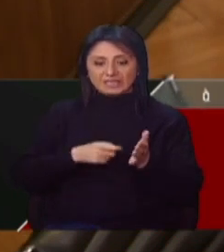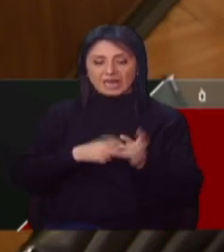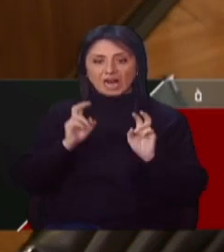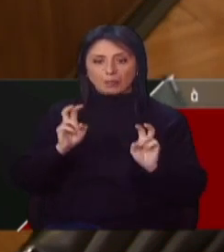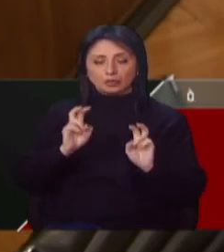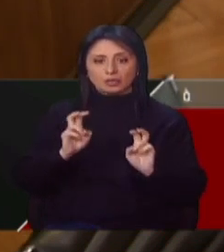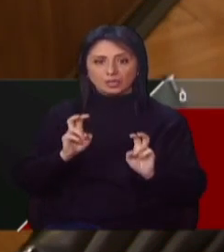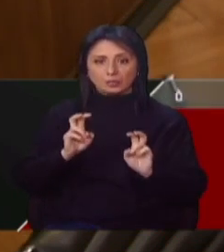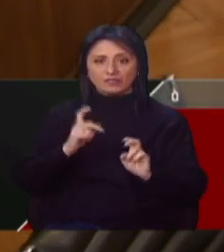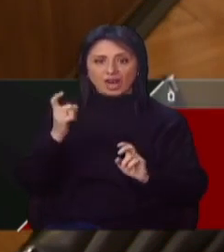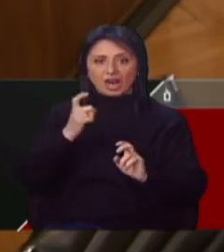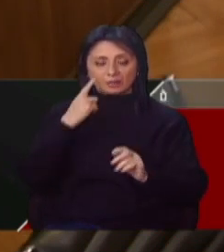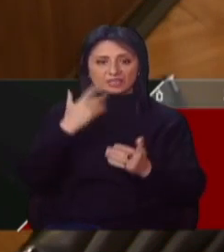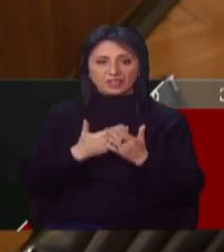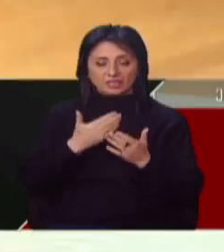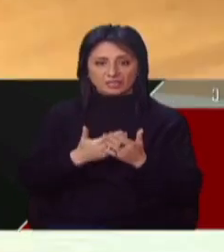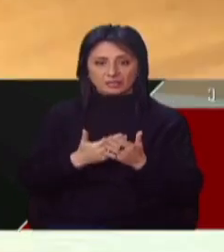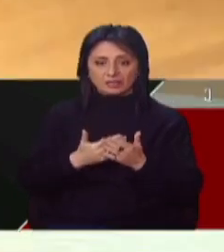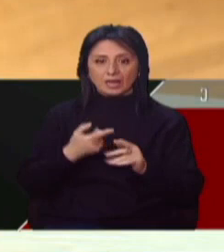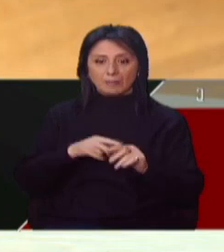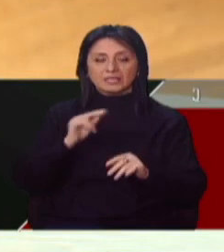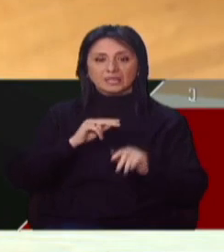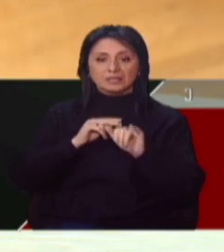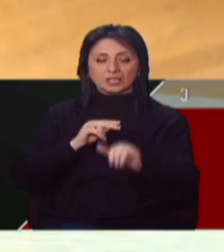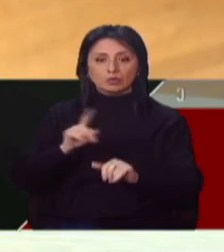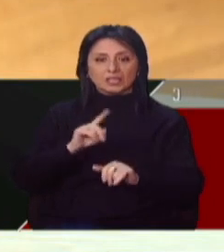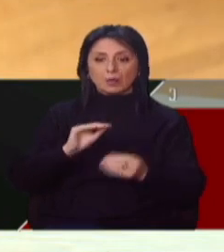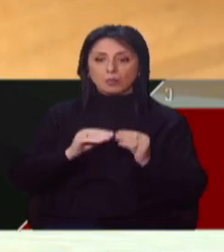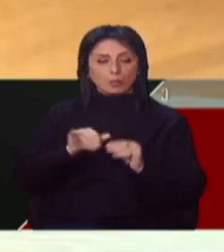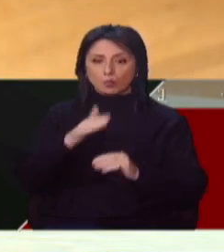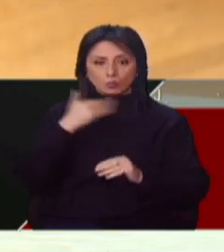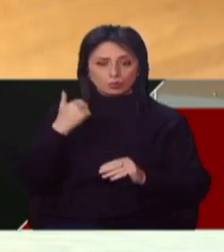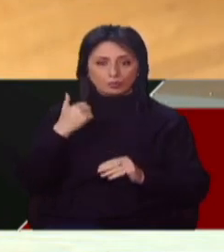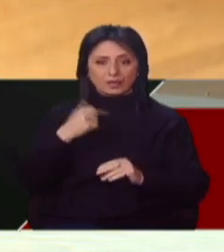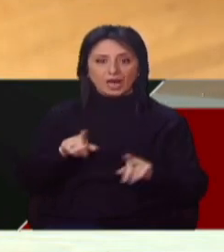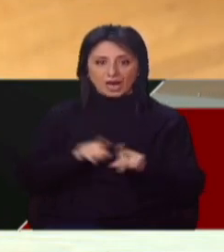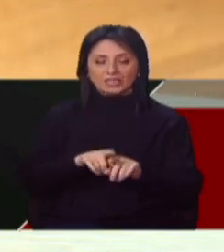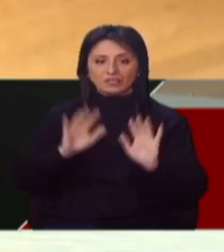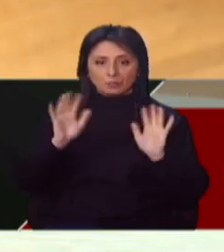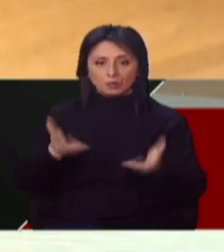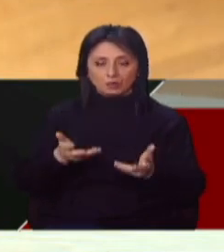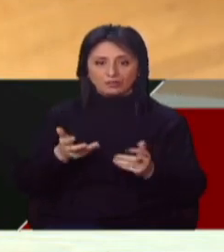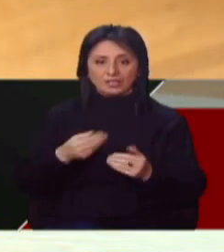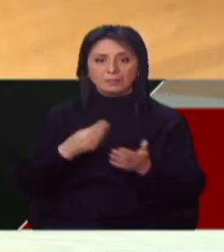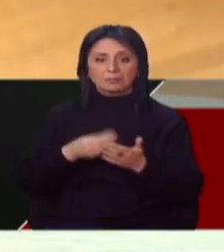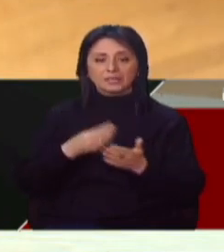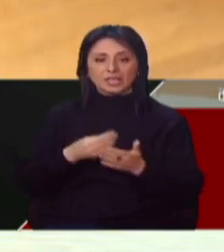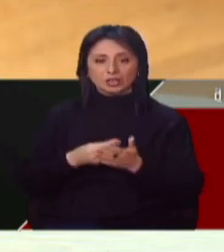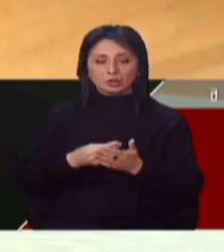sagamozebo xarisqis tvalsazrisit am samsakhur saime gamozeva araqs aseve moxta